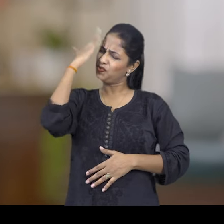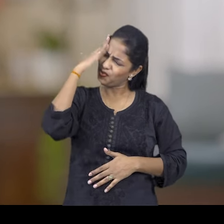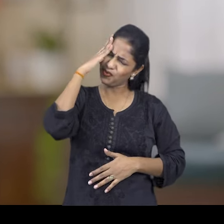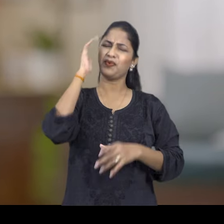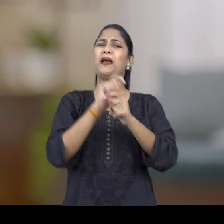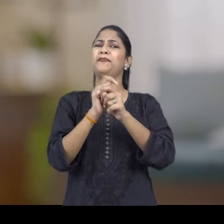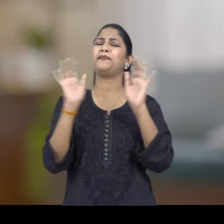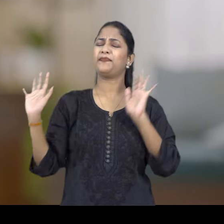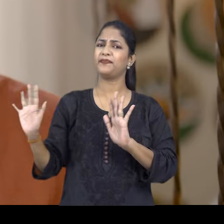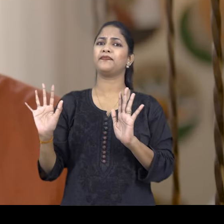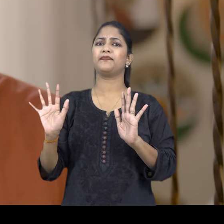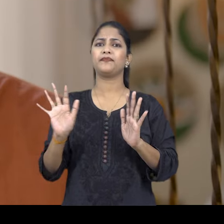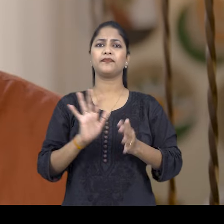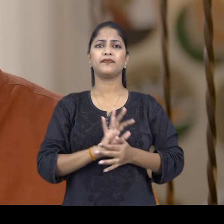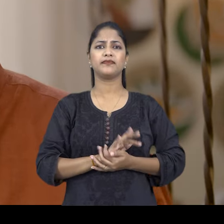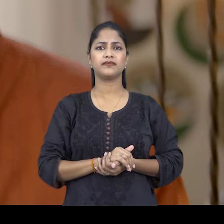मुझे मालूम है मैं क्या कर रहा हूँ